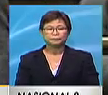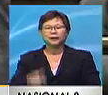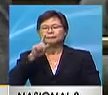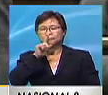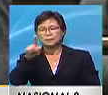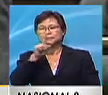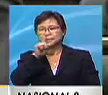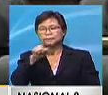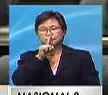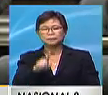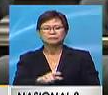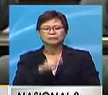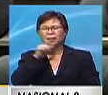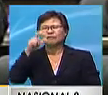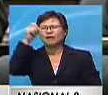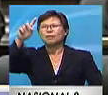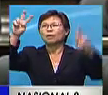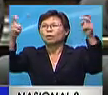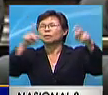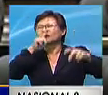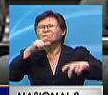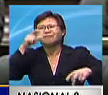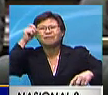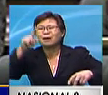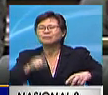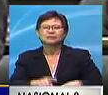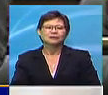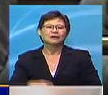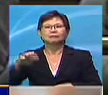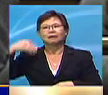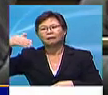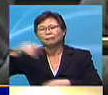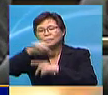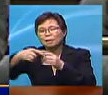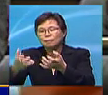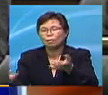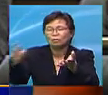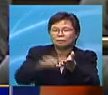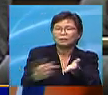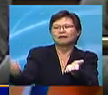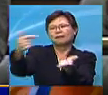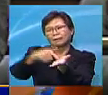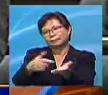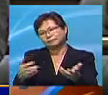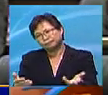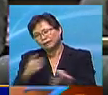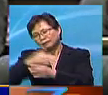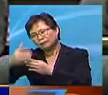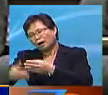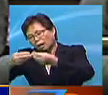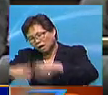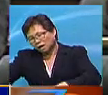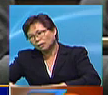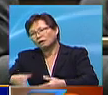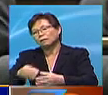benar yang tidak difahami dalam konteks yang benar dan inilah yang akhirnya Apabila mereka ingin mendaftar balik setelah kehilangan